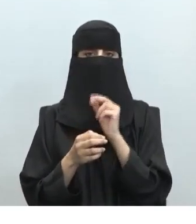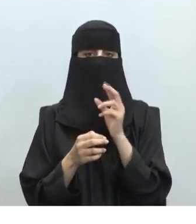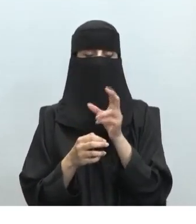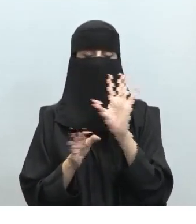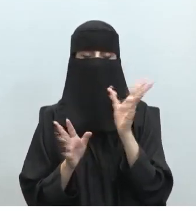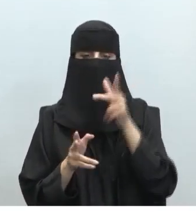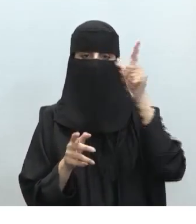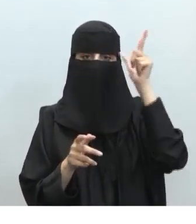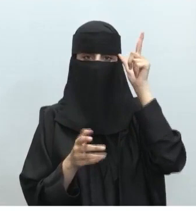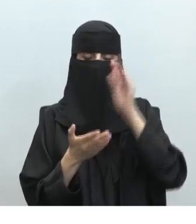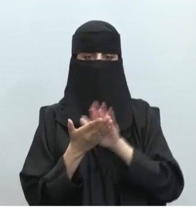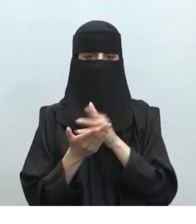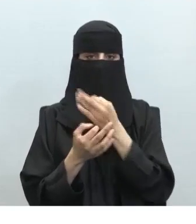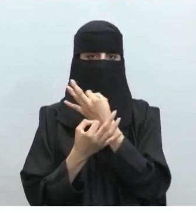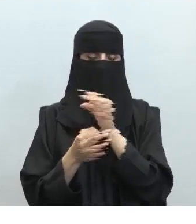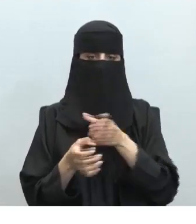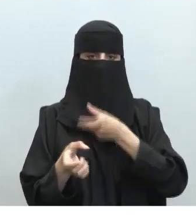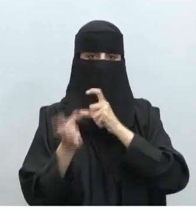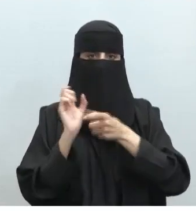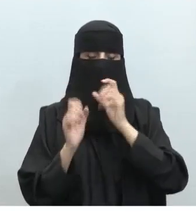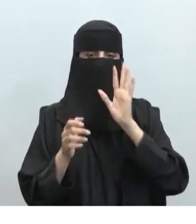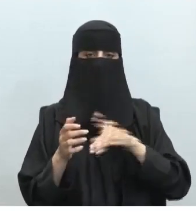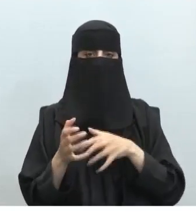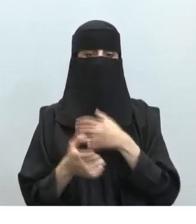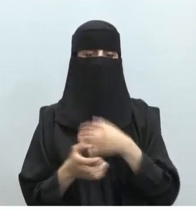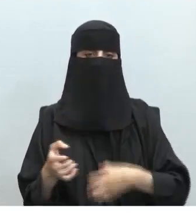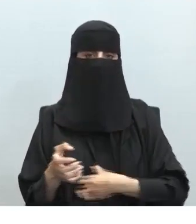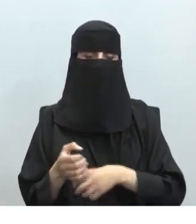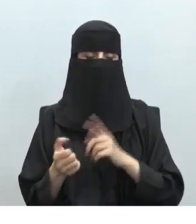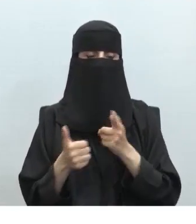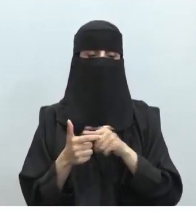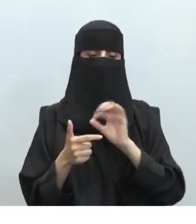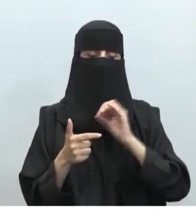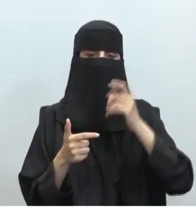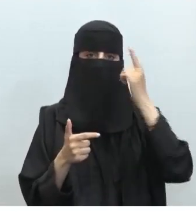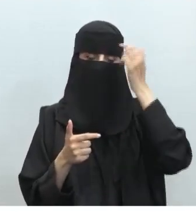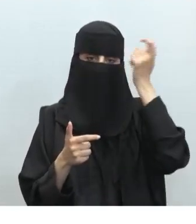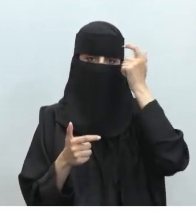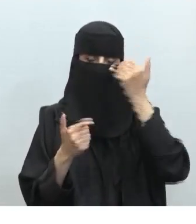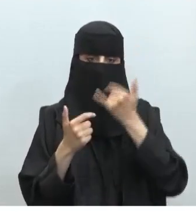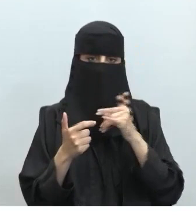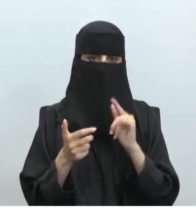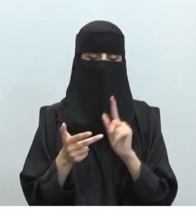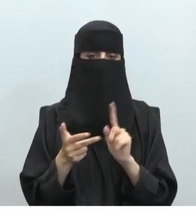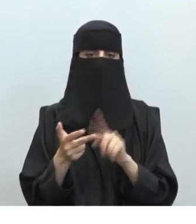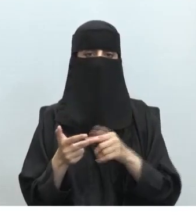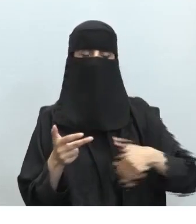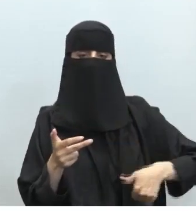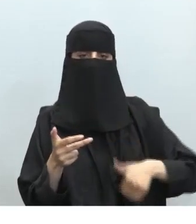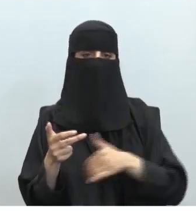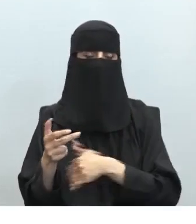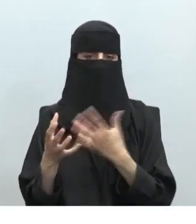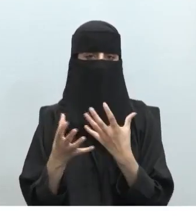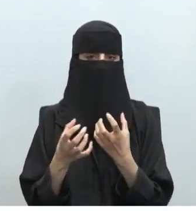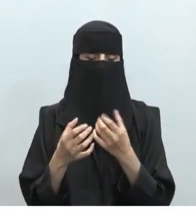مستوى الاثر هو اعاقه وجود اعاقه عقليه تضخم الكبد فشل كلوي ذكرنا ان هذا الاشخاص عاجزين عن شرب الحليب